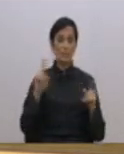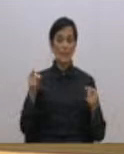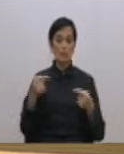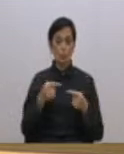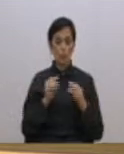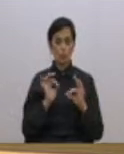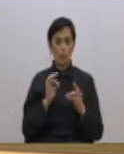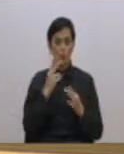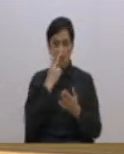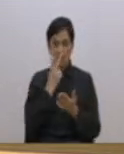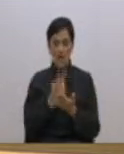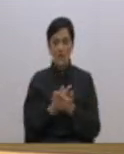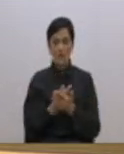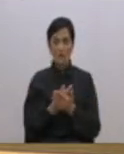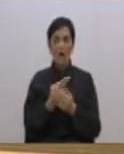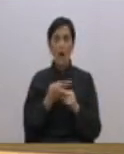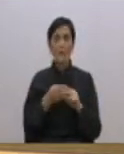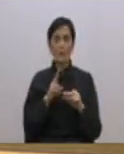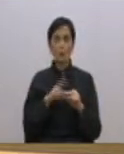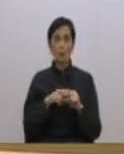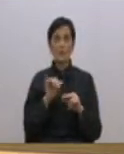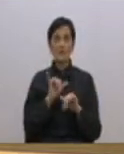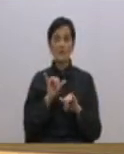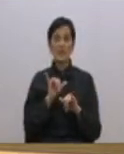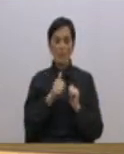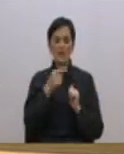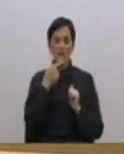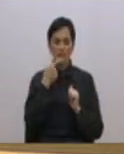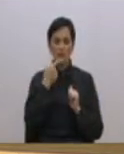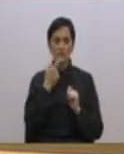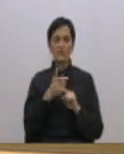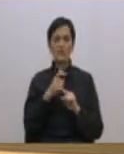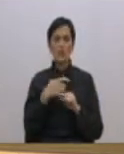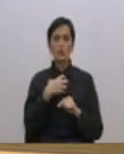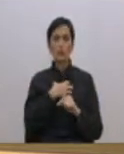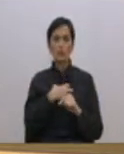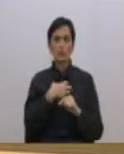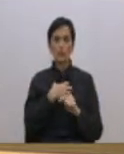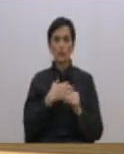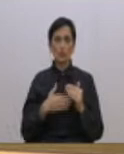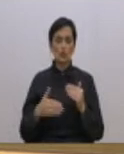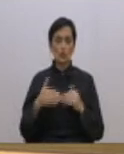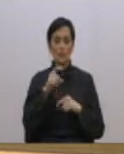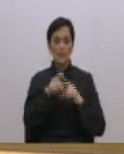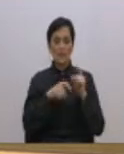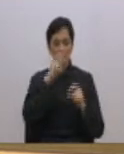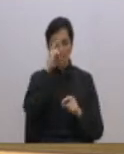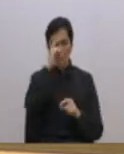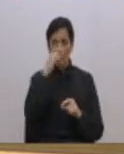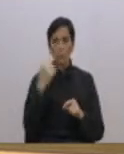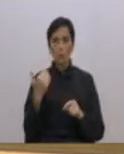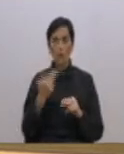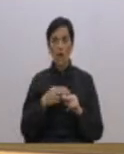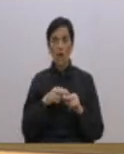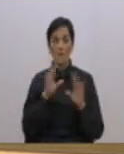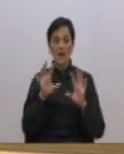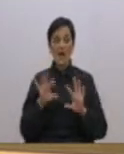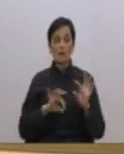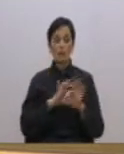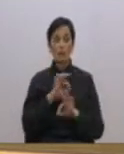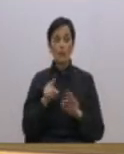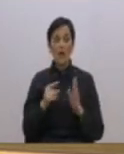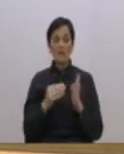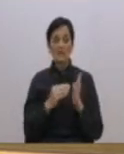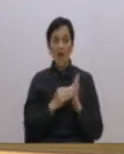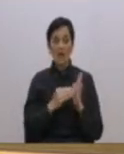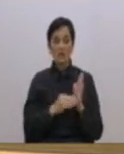სწორი ხედვა, ამიტომ რასაკვირველია სადაც მექნება ამის შესაძლებლობა ყოველმხრივი წინ გადადგმული ნაბიჯი სახელმწიფოს მხრიდან ამ კანონ პროექტში რაც არის ასახული